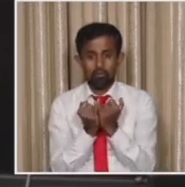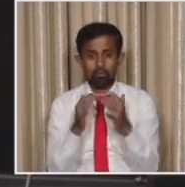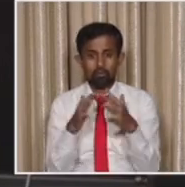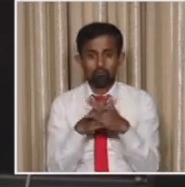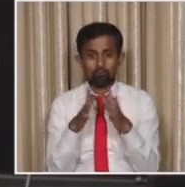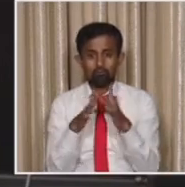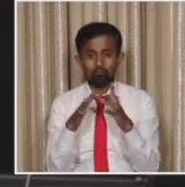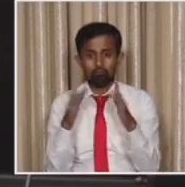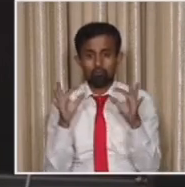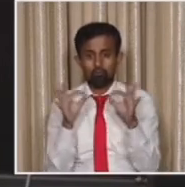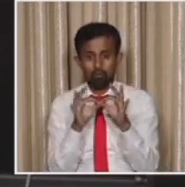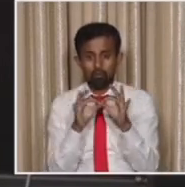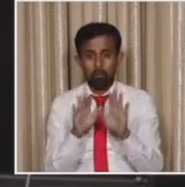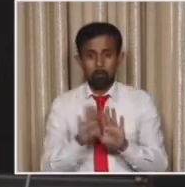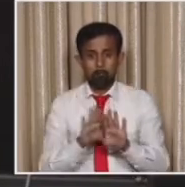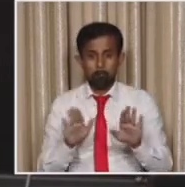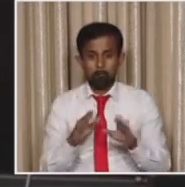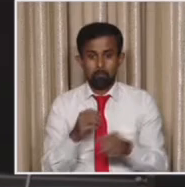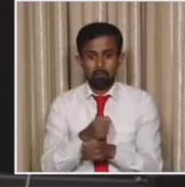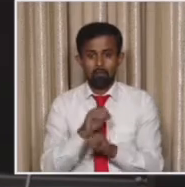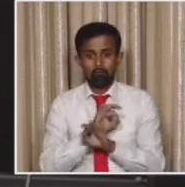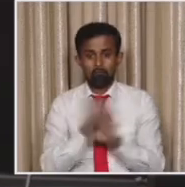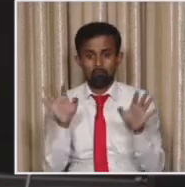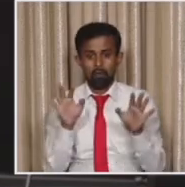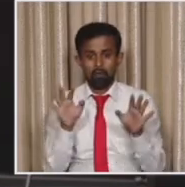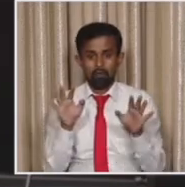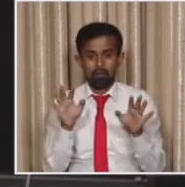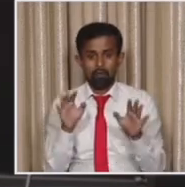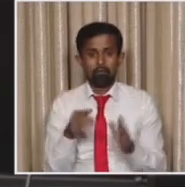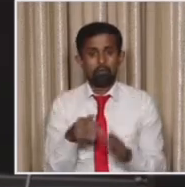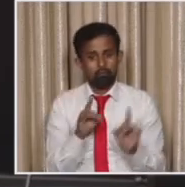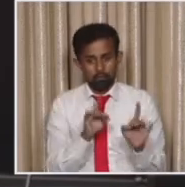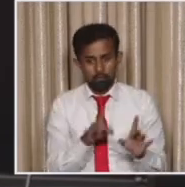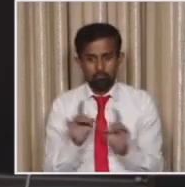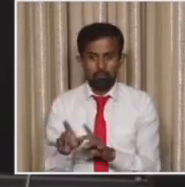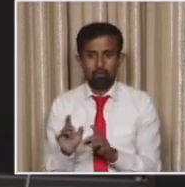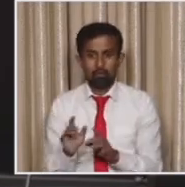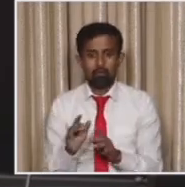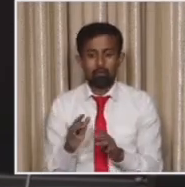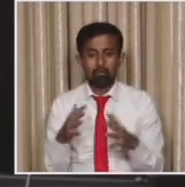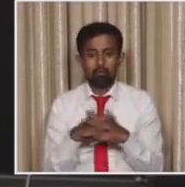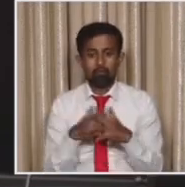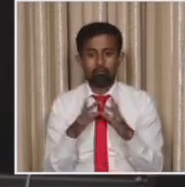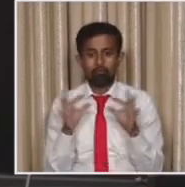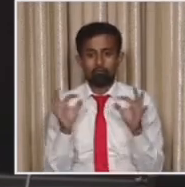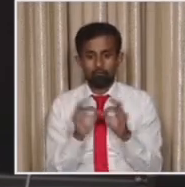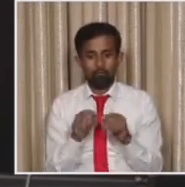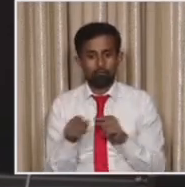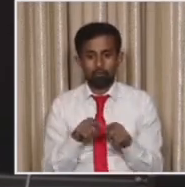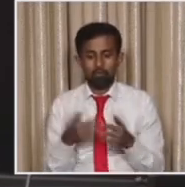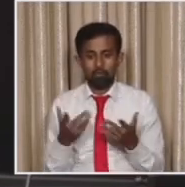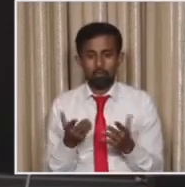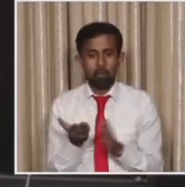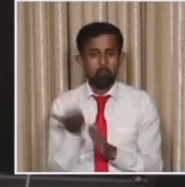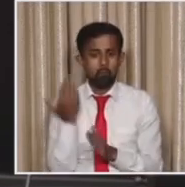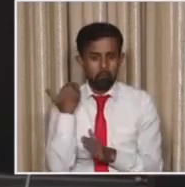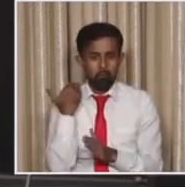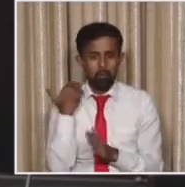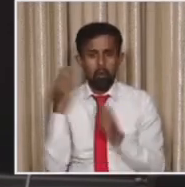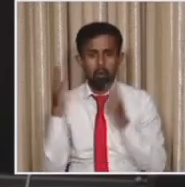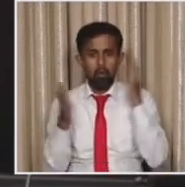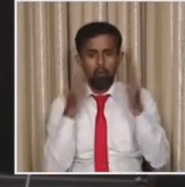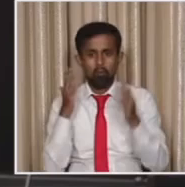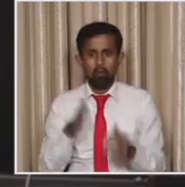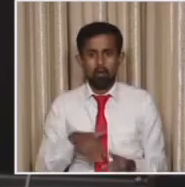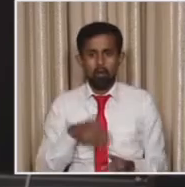මාධ්‍ය පාලනය කිරීමේ ගැසට් එක පිළිබඳවත් ඒකත් මේකමයි. සමාජ මාධ්‍ය විතරක් නෙමෙයි අපි පහුගිය කාලේ ගත්තත් ලෝකයේ